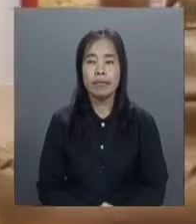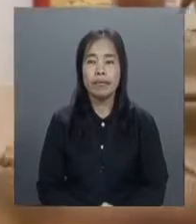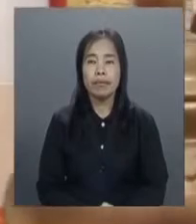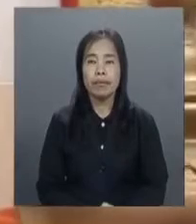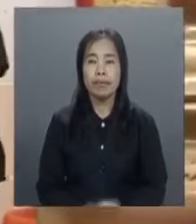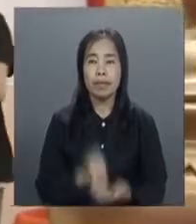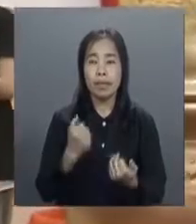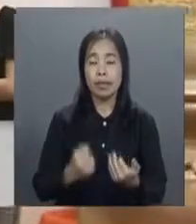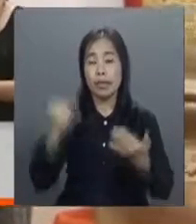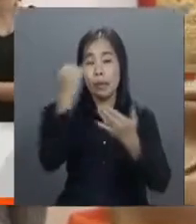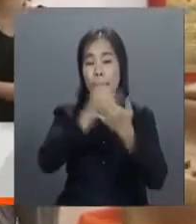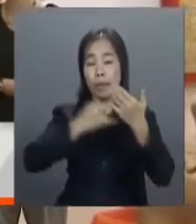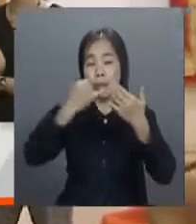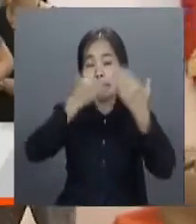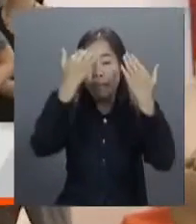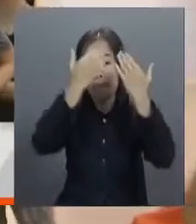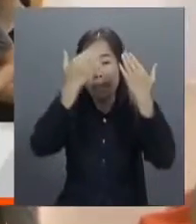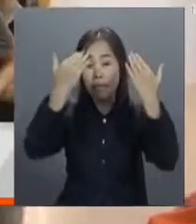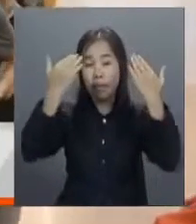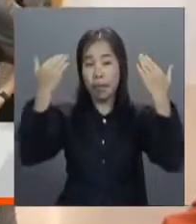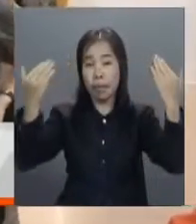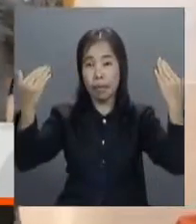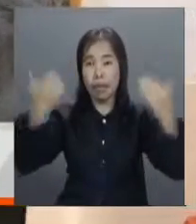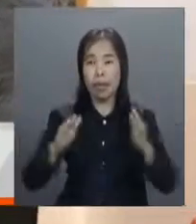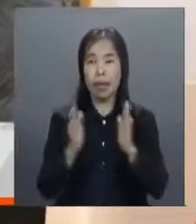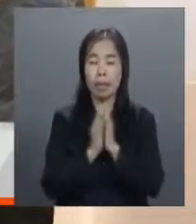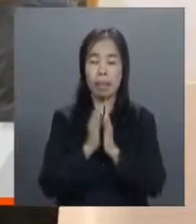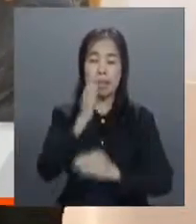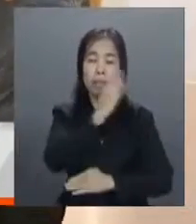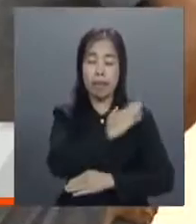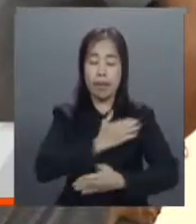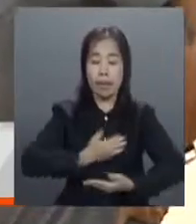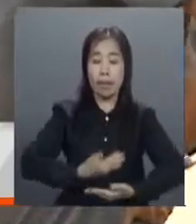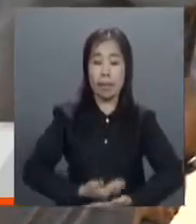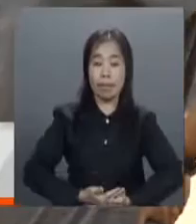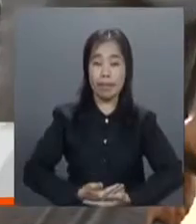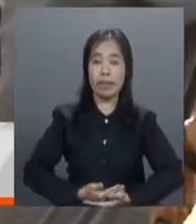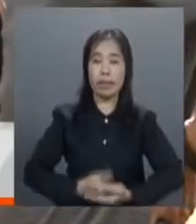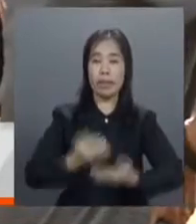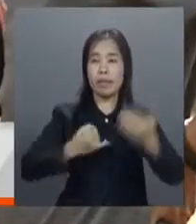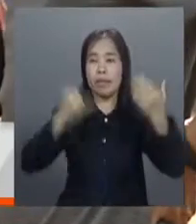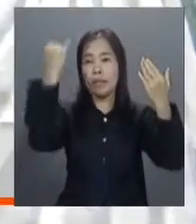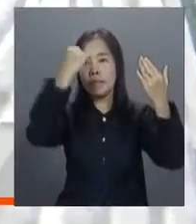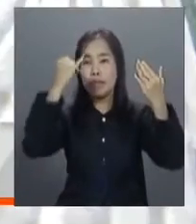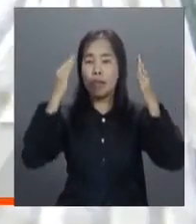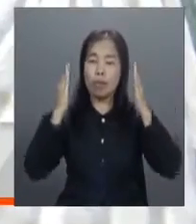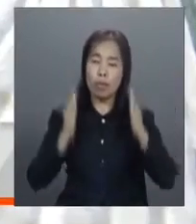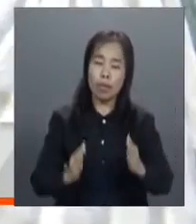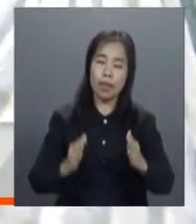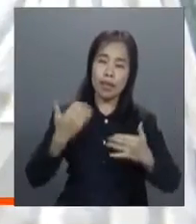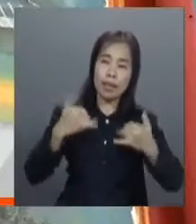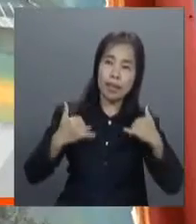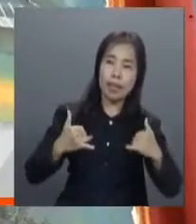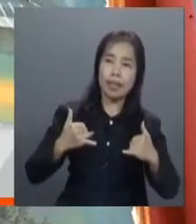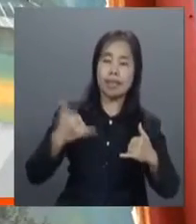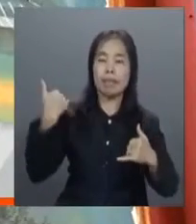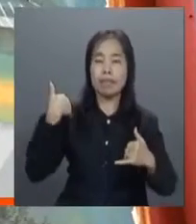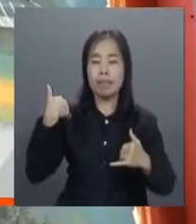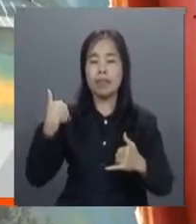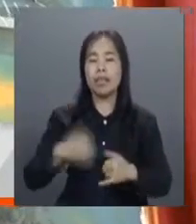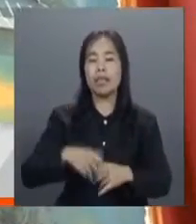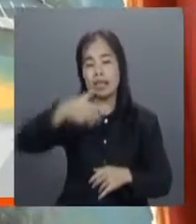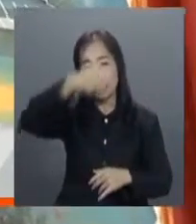ผนังหลังพระประธานเต็มไปด้วยภาพวาดตามความเชื่อเรื่องไตรภูมิหากลูกเล่นอยู่ที่ภูมิของมนุษย์ทั้งภาพสิงโตพ่นน้ำอาค